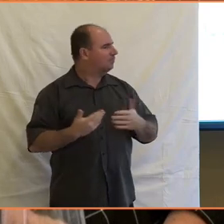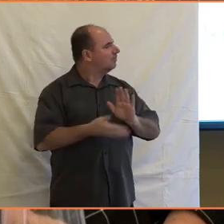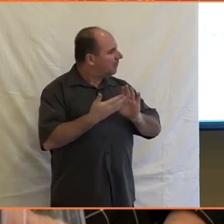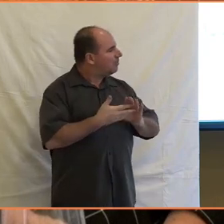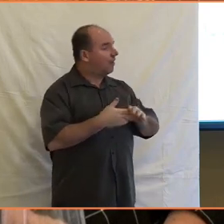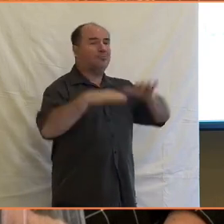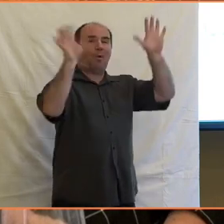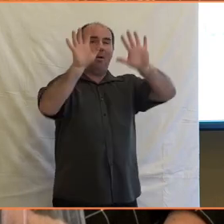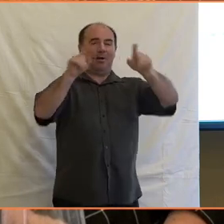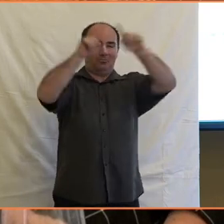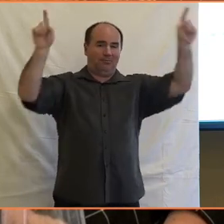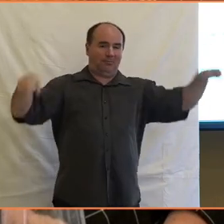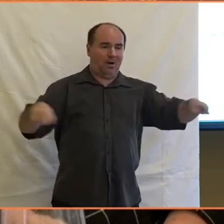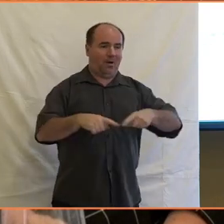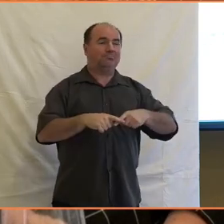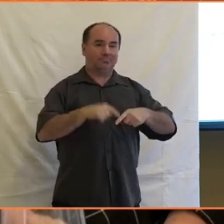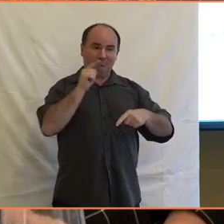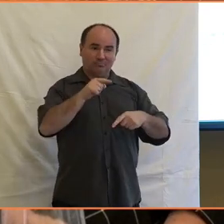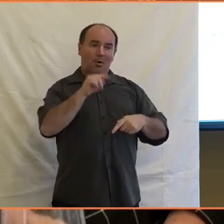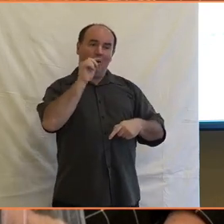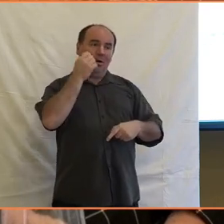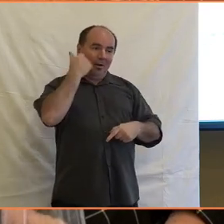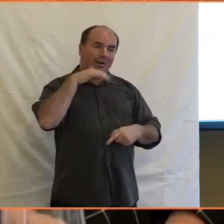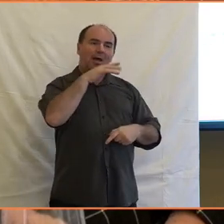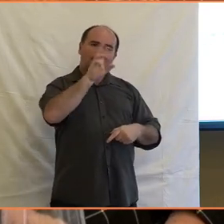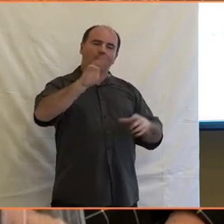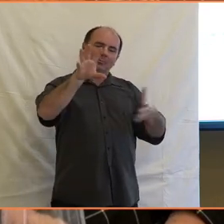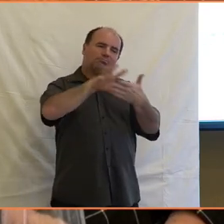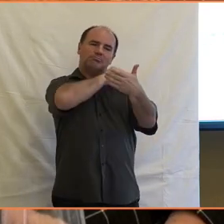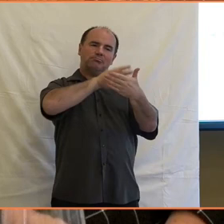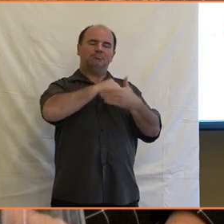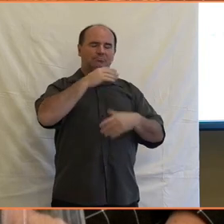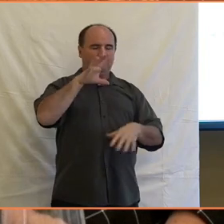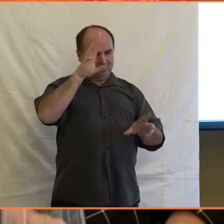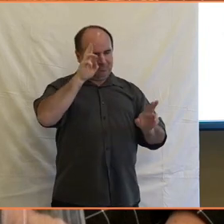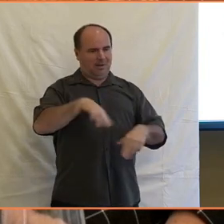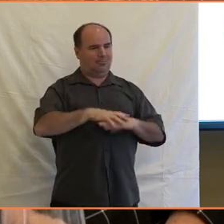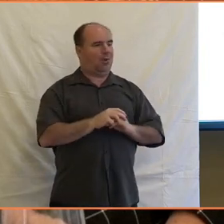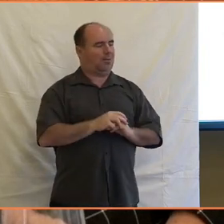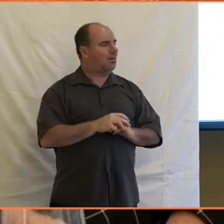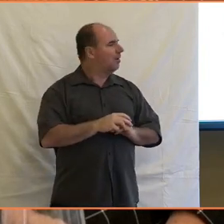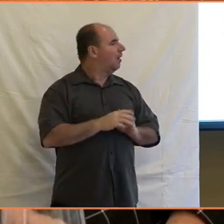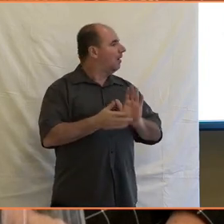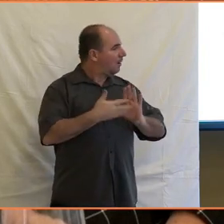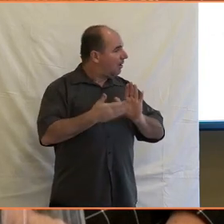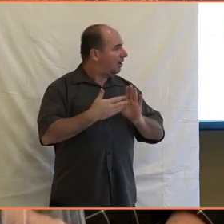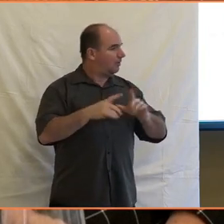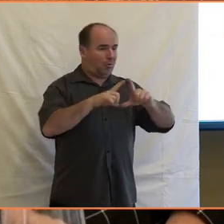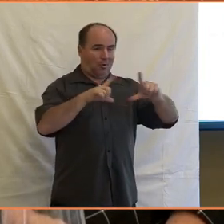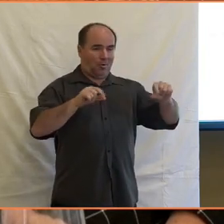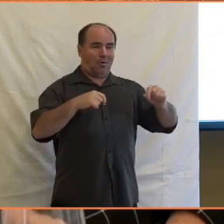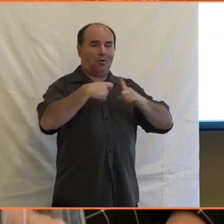možnost participovat, se přesunulo velice rychle vlastně s třeba z korespondenčních lístků, který dneska už třeba děti ani neví,